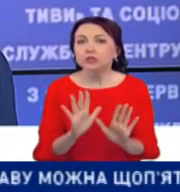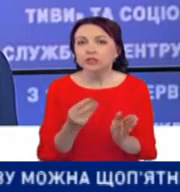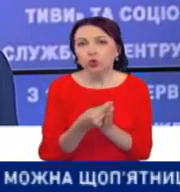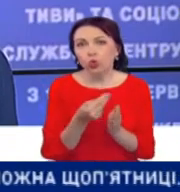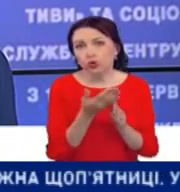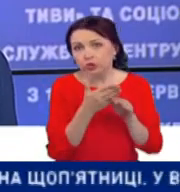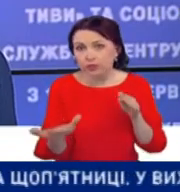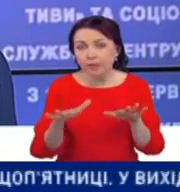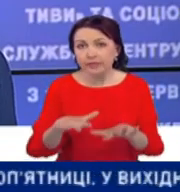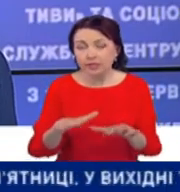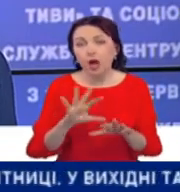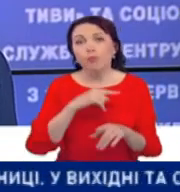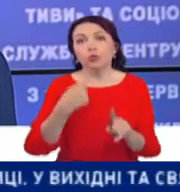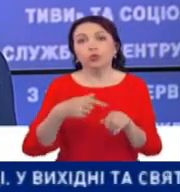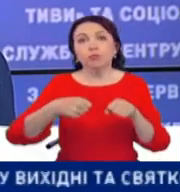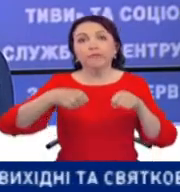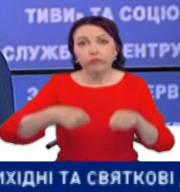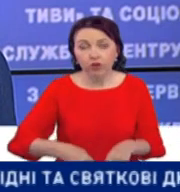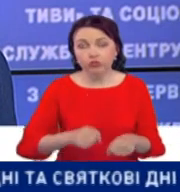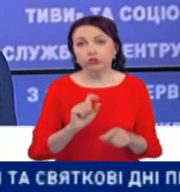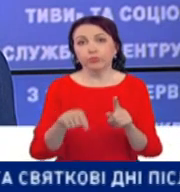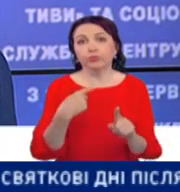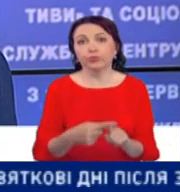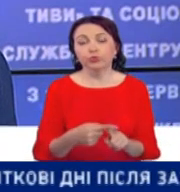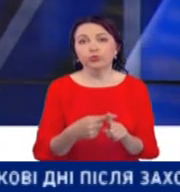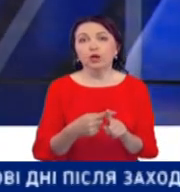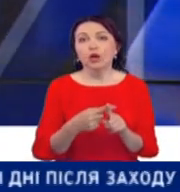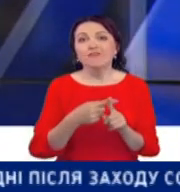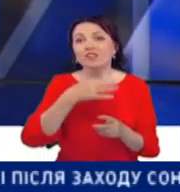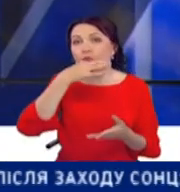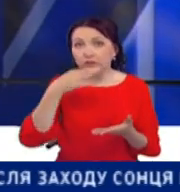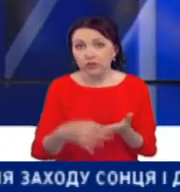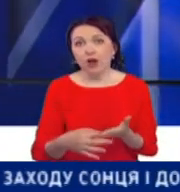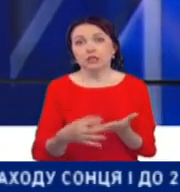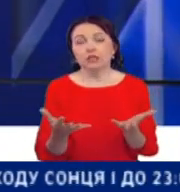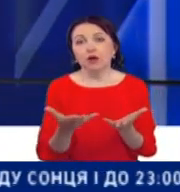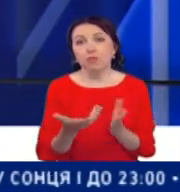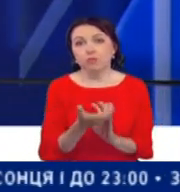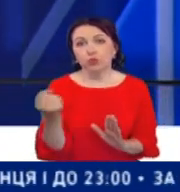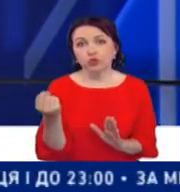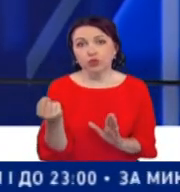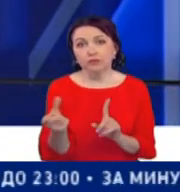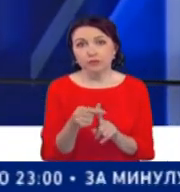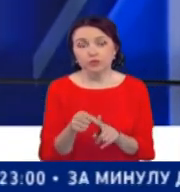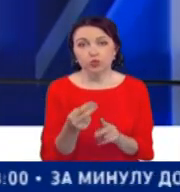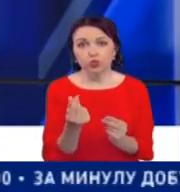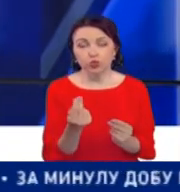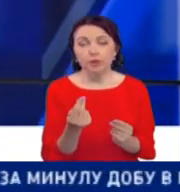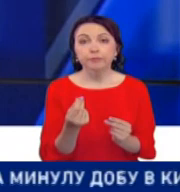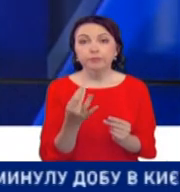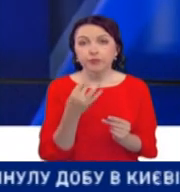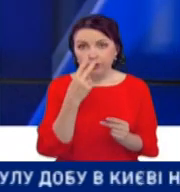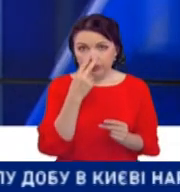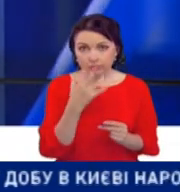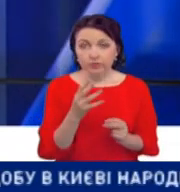місця, громади отримують повноваження, громади отримують і відповідальність ту ж, яка приходить разом з коштами. І ми бачимо,